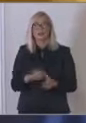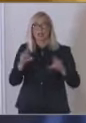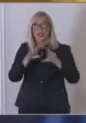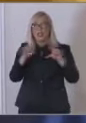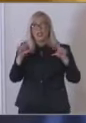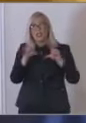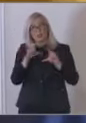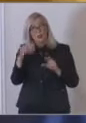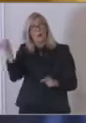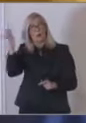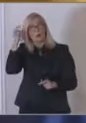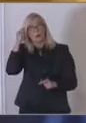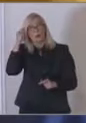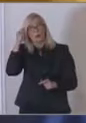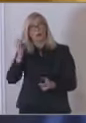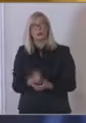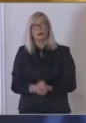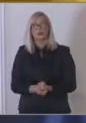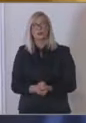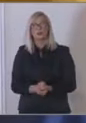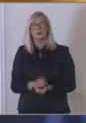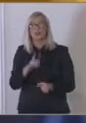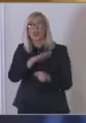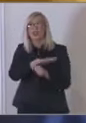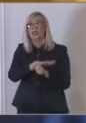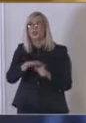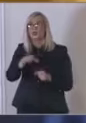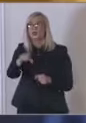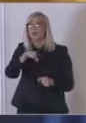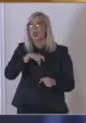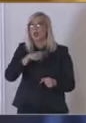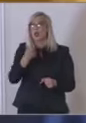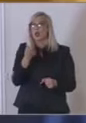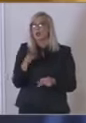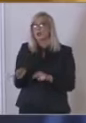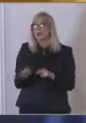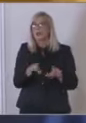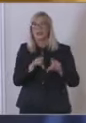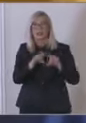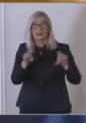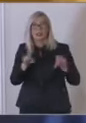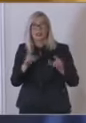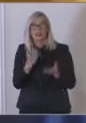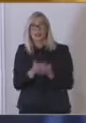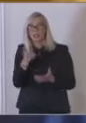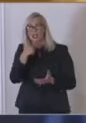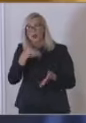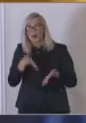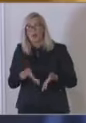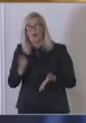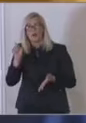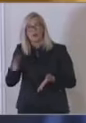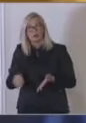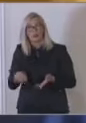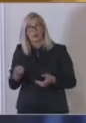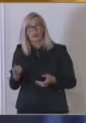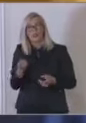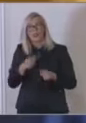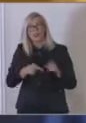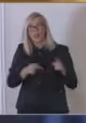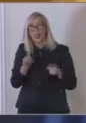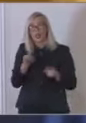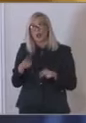pavarësine institucioneve të drejtësisë. Duhet pas parasysh gjithashtu që kjo gjykatë është pjesë e sistemi drejtësisë të